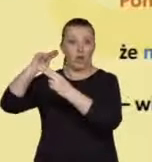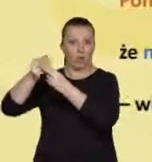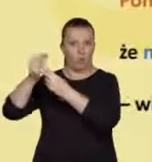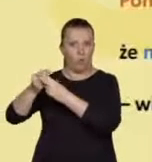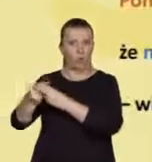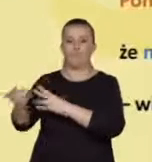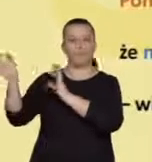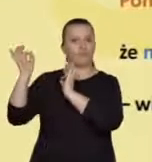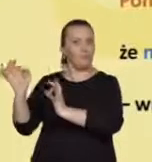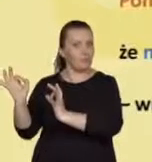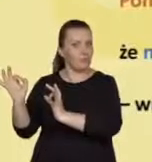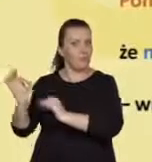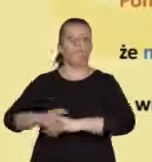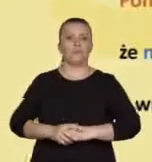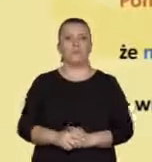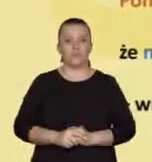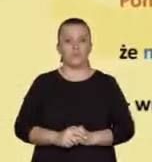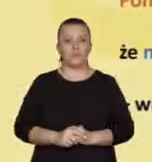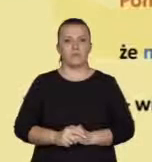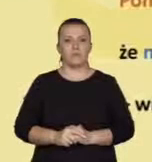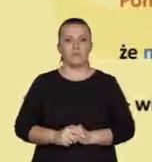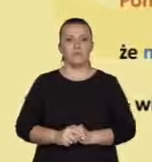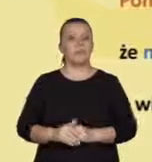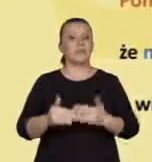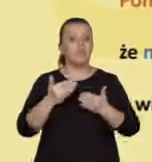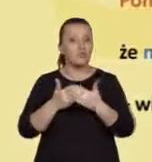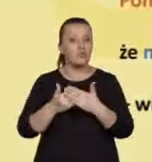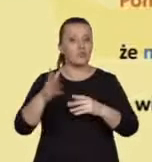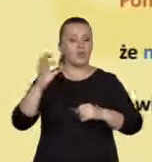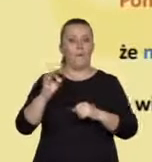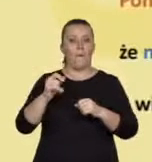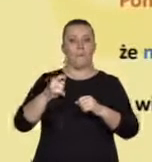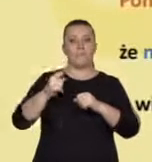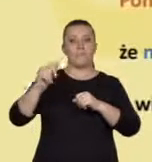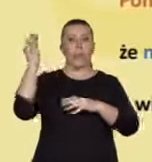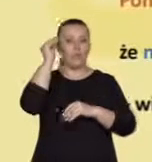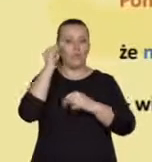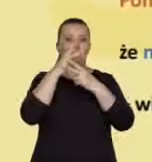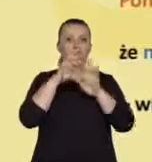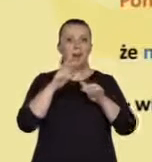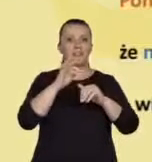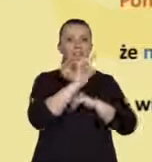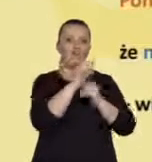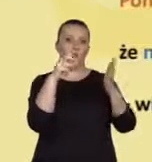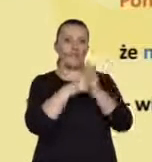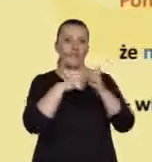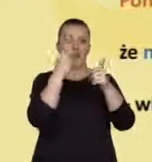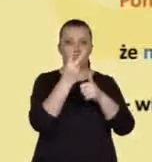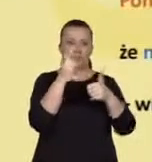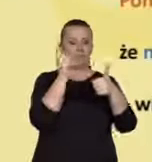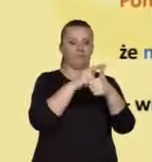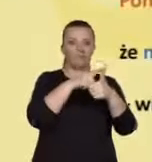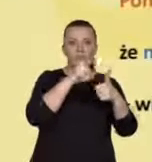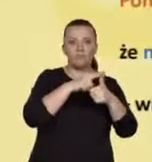niezręczności stylistycznych, jest całkowicie poprawna. To znaczy maturzysta wskazał dwie cechy parzydełkowców. Pierwsza z nich to duży